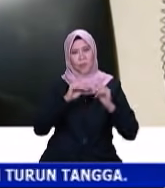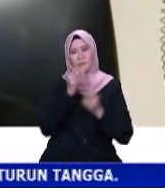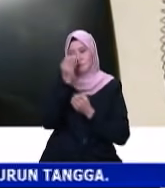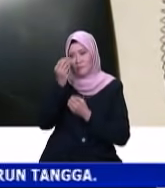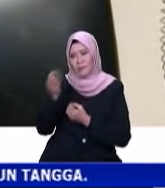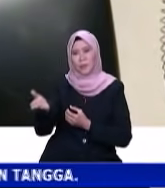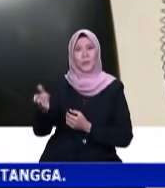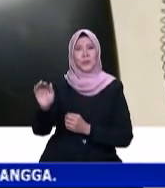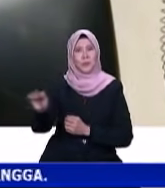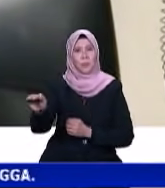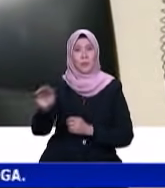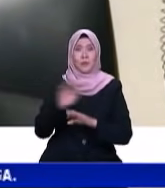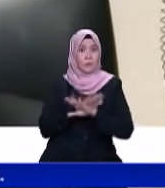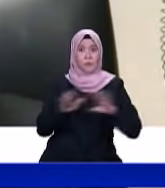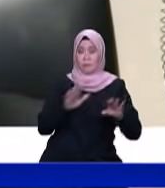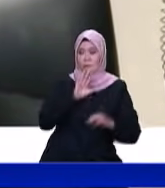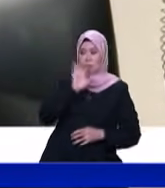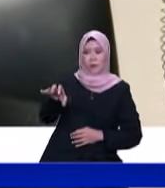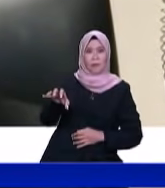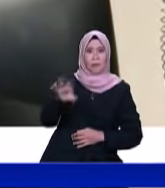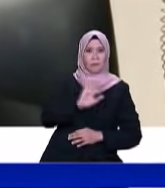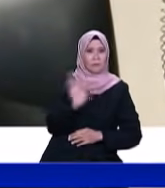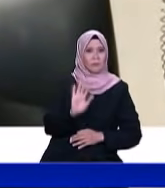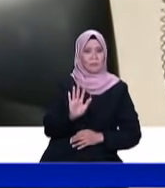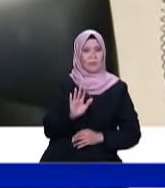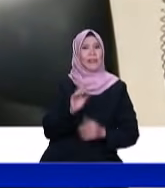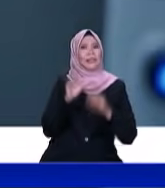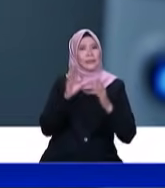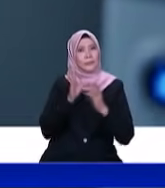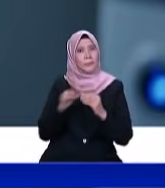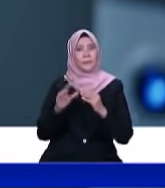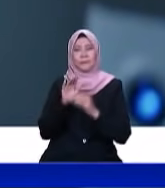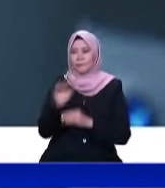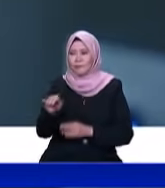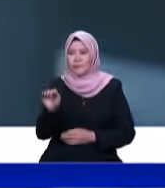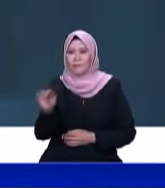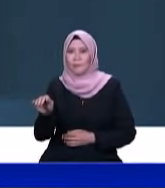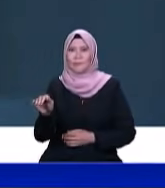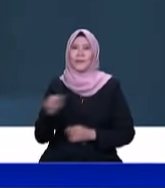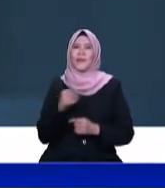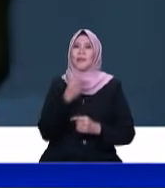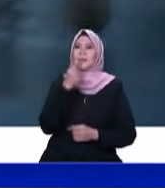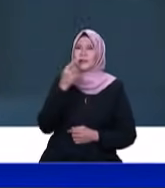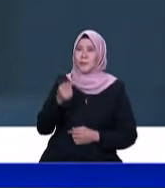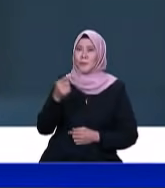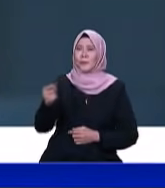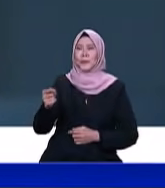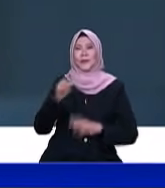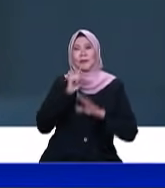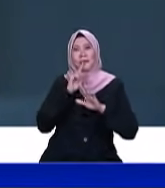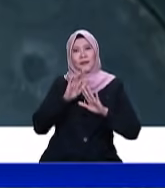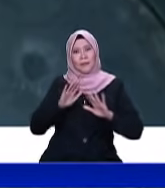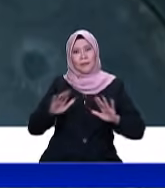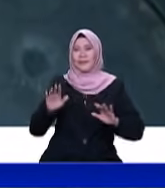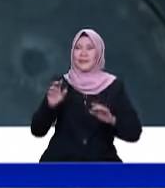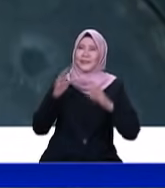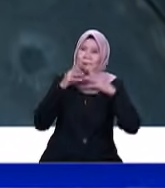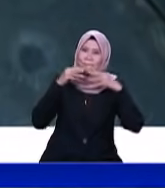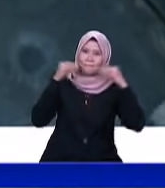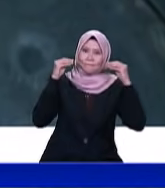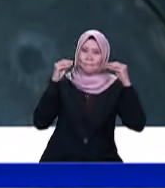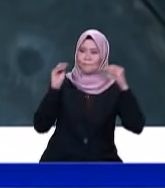kepada mereka, jangan cuba buat provokasi dan sebagainya lah. Kalau boleh, lafazkan secara tenang, kita